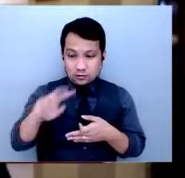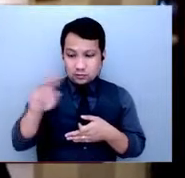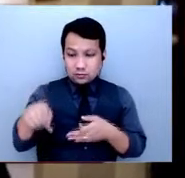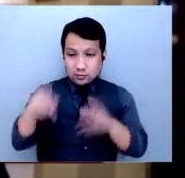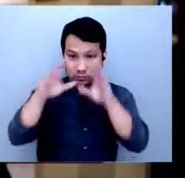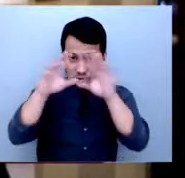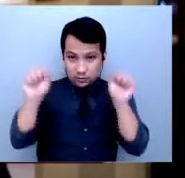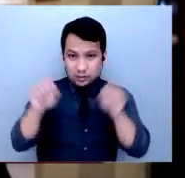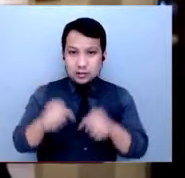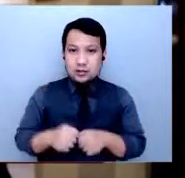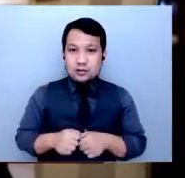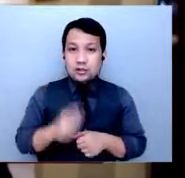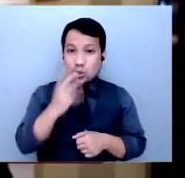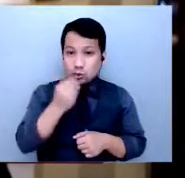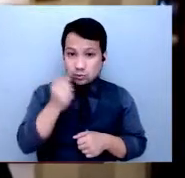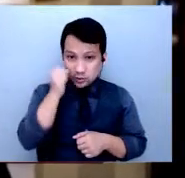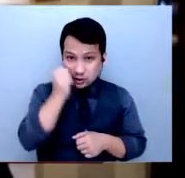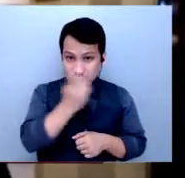Sara,